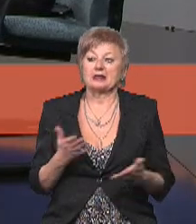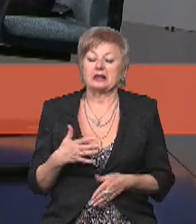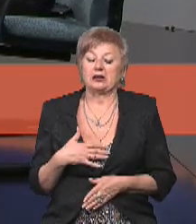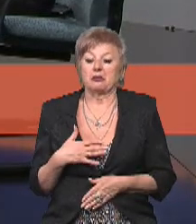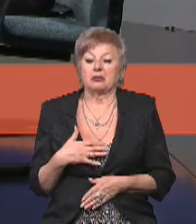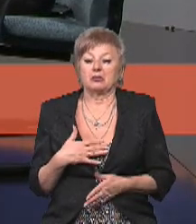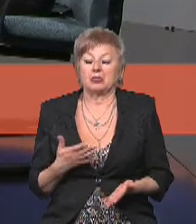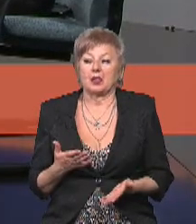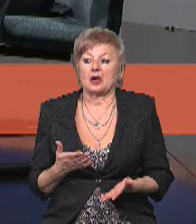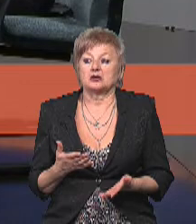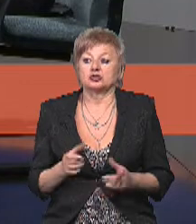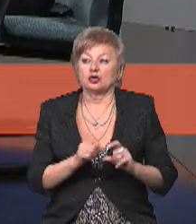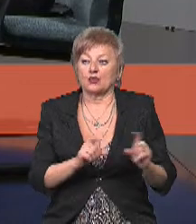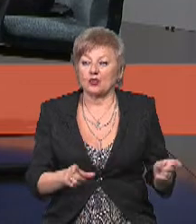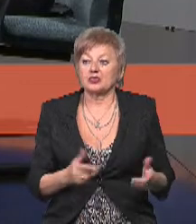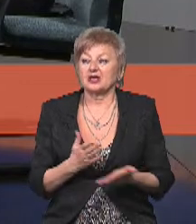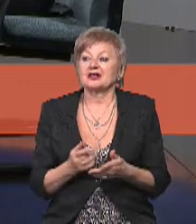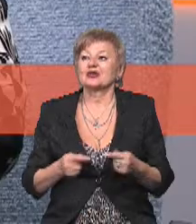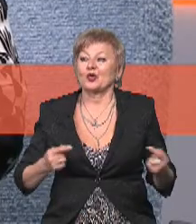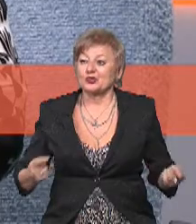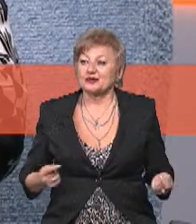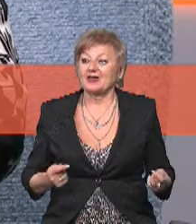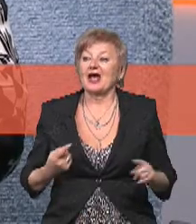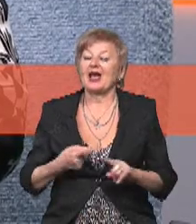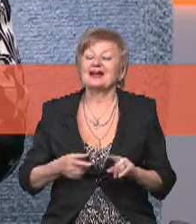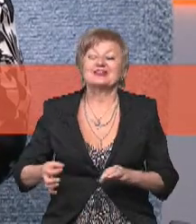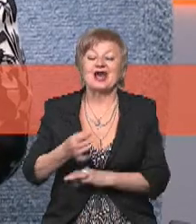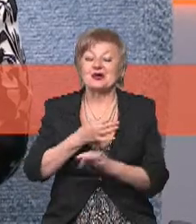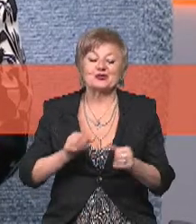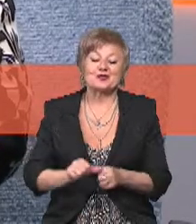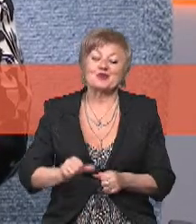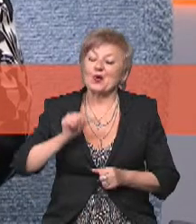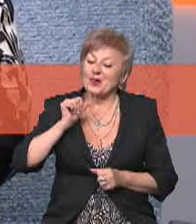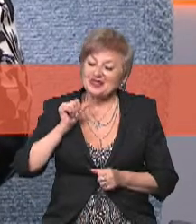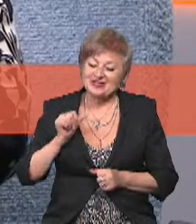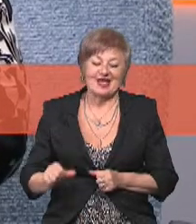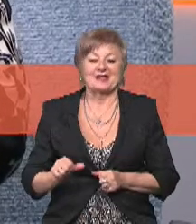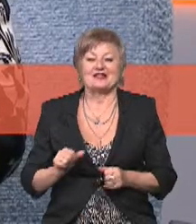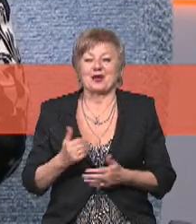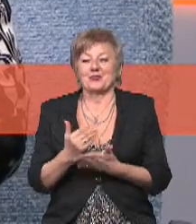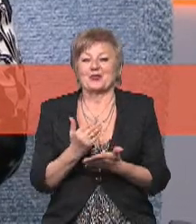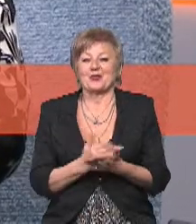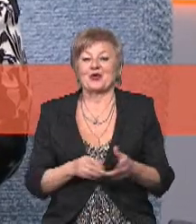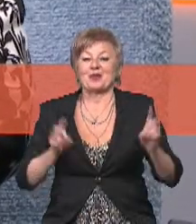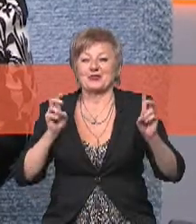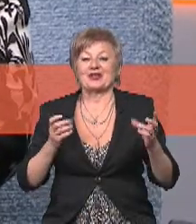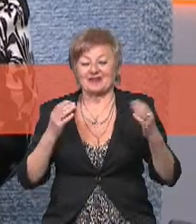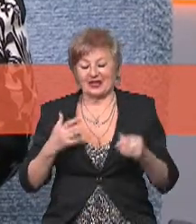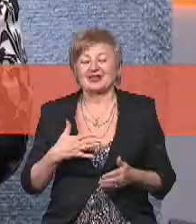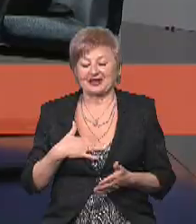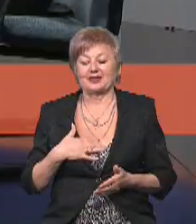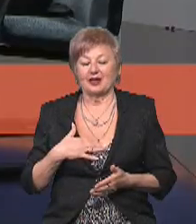мережі. Так, я зрозуміла, що це розмова окрема, да, окремої програми, тема дня, і я беру на себе